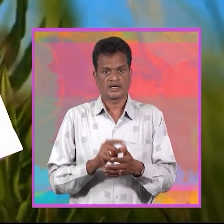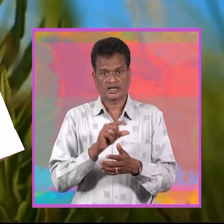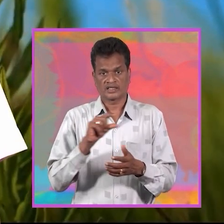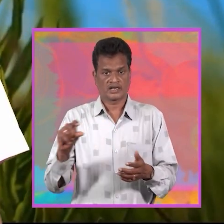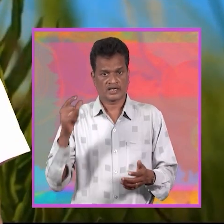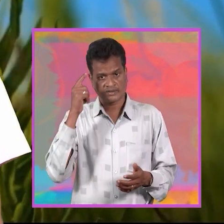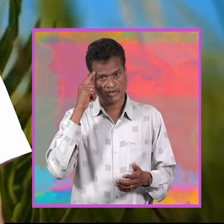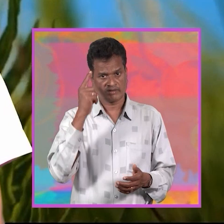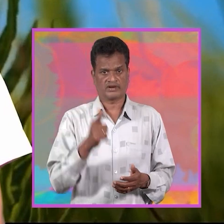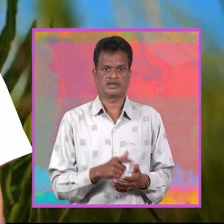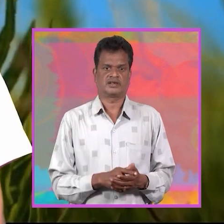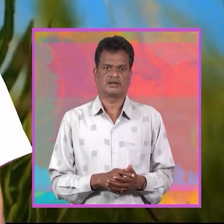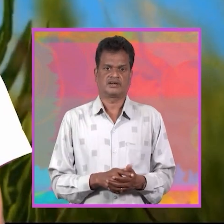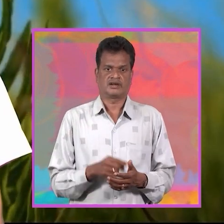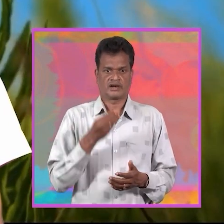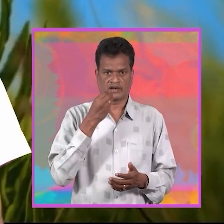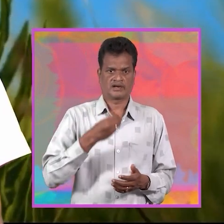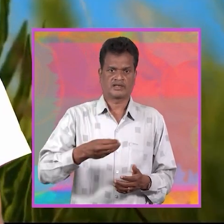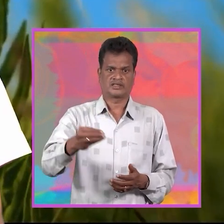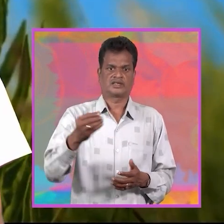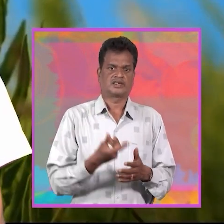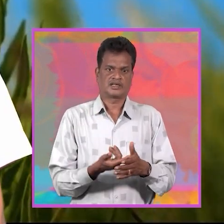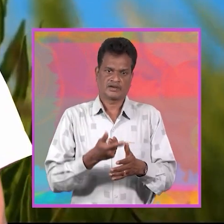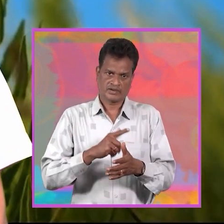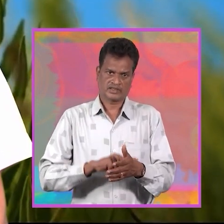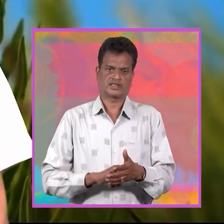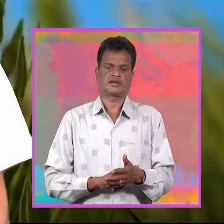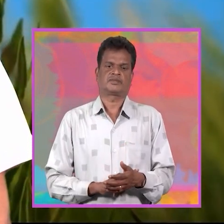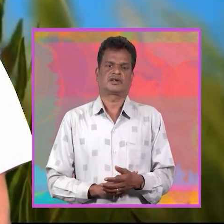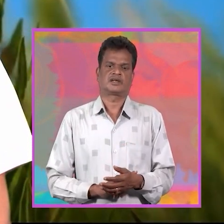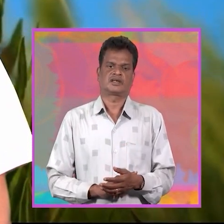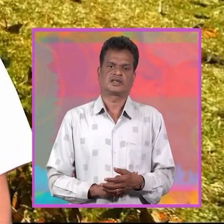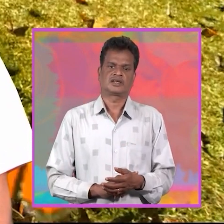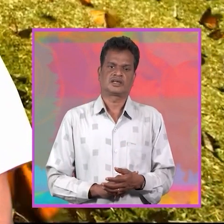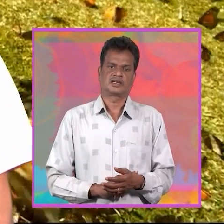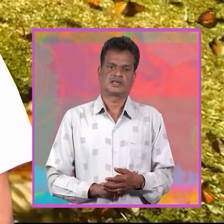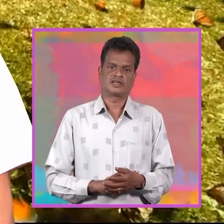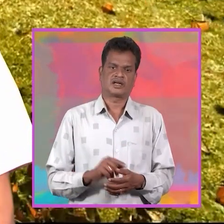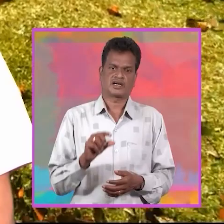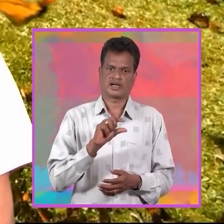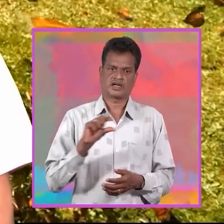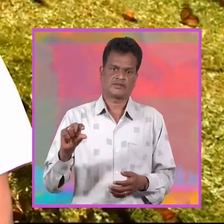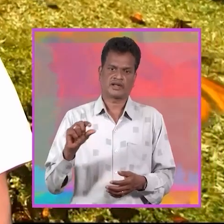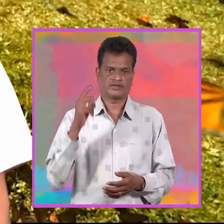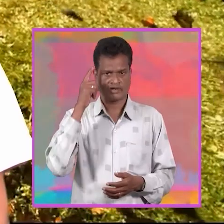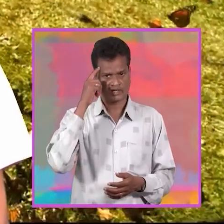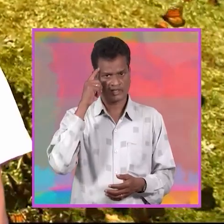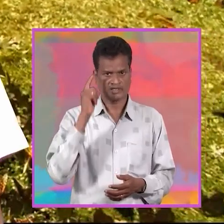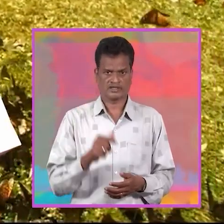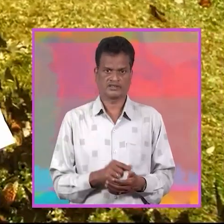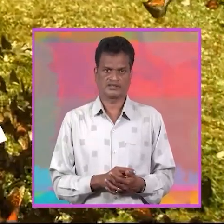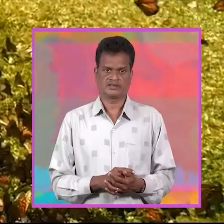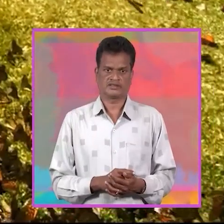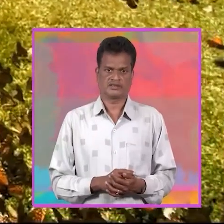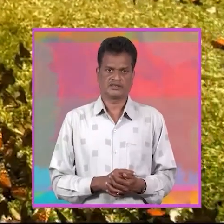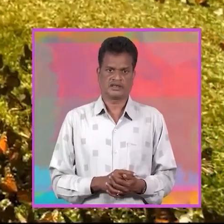அறிவாயே, பாடும் மொழியின் அதன் சிறப்பே தமிழின் இலக்கணம் அறிவாயே.